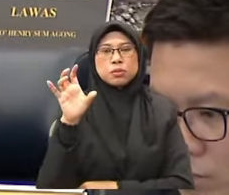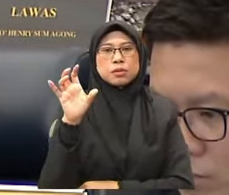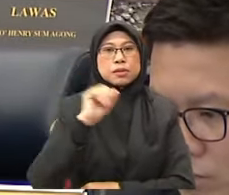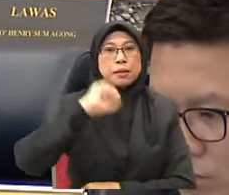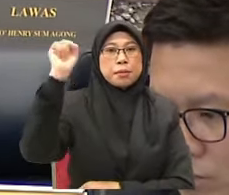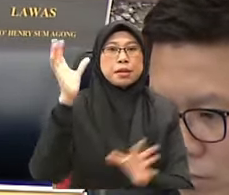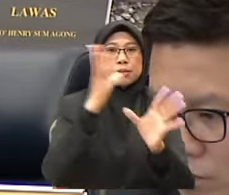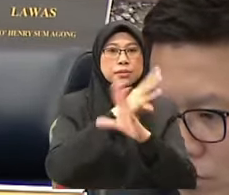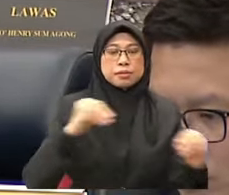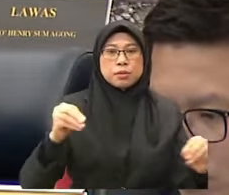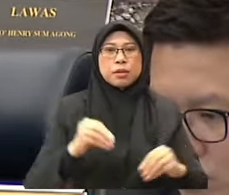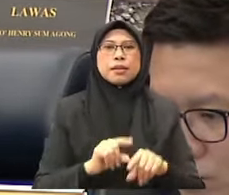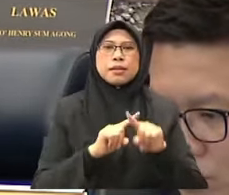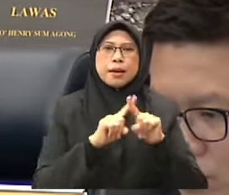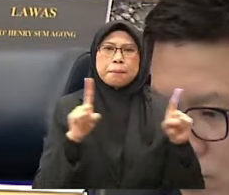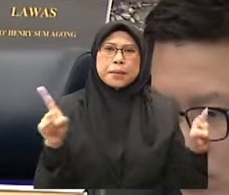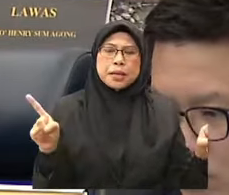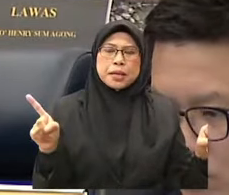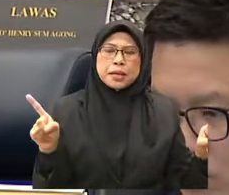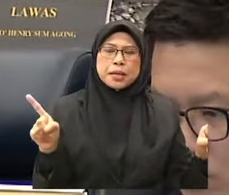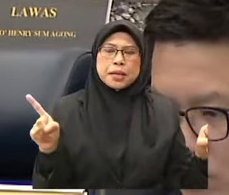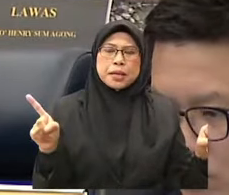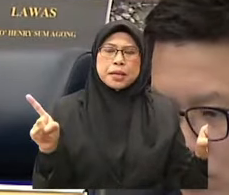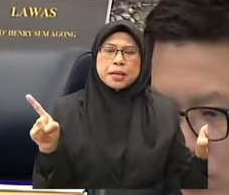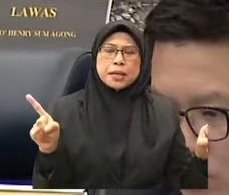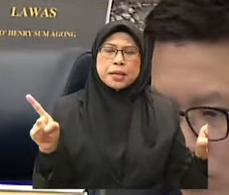negeri Sabah. Walau bagaimanapun,